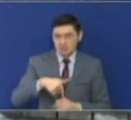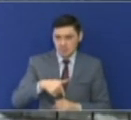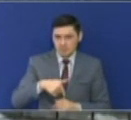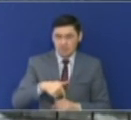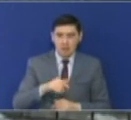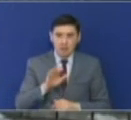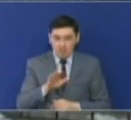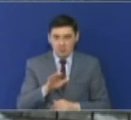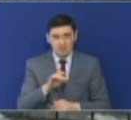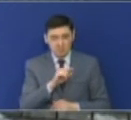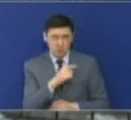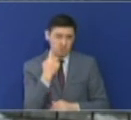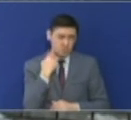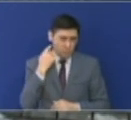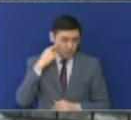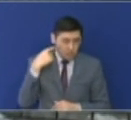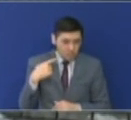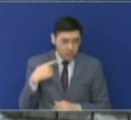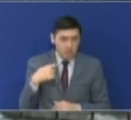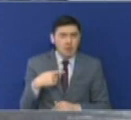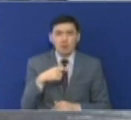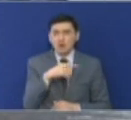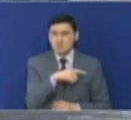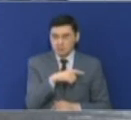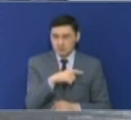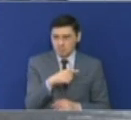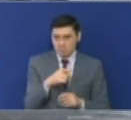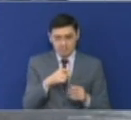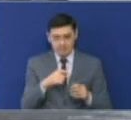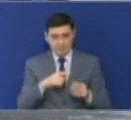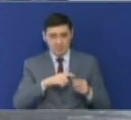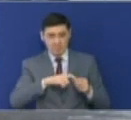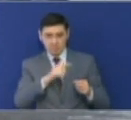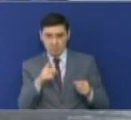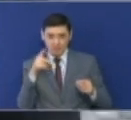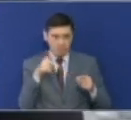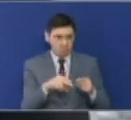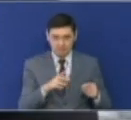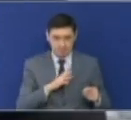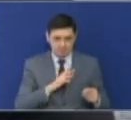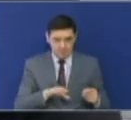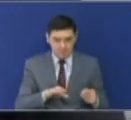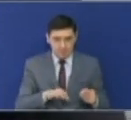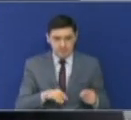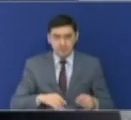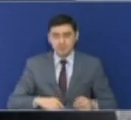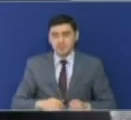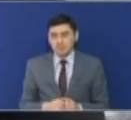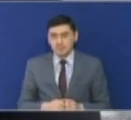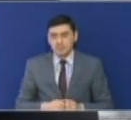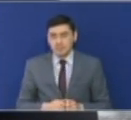Однако, несмотря на большие долги, представители предприятия не отключили объект от тепла. По данному объекту,